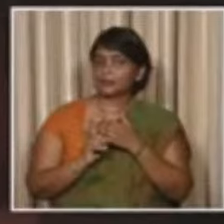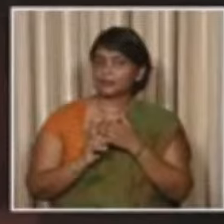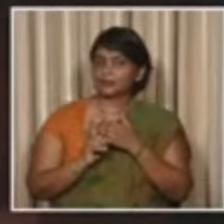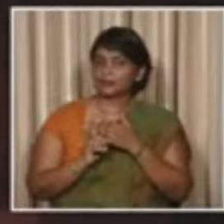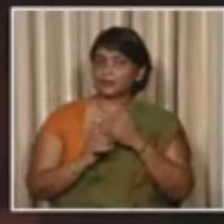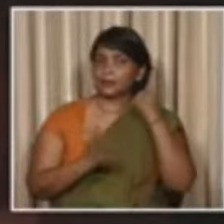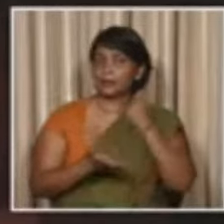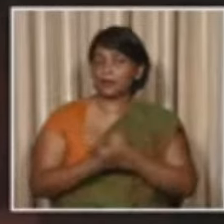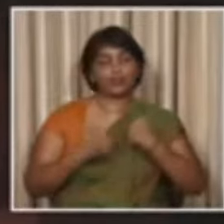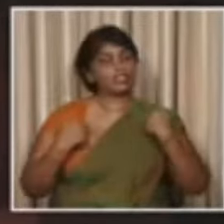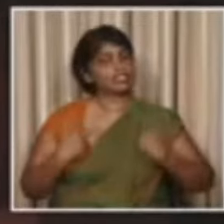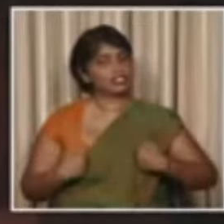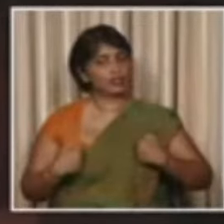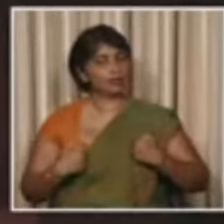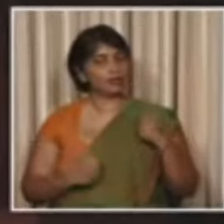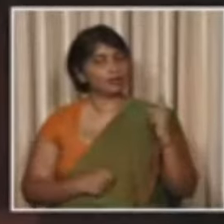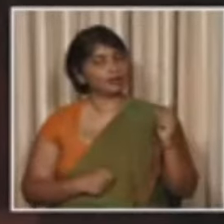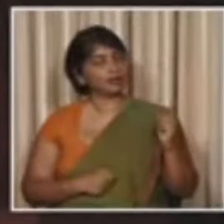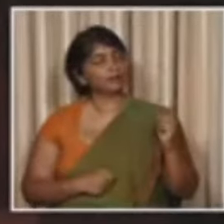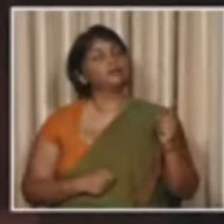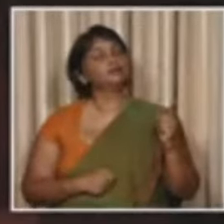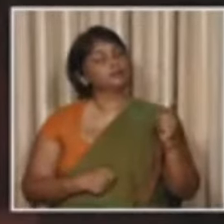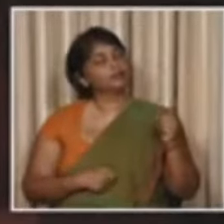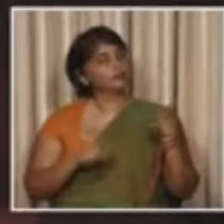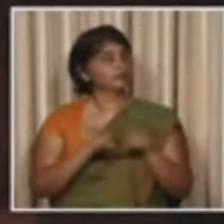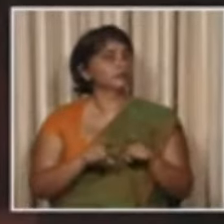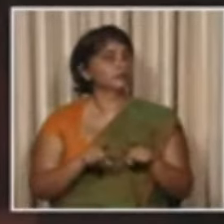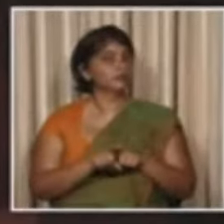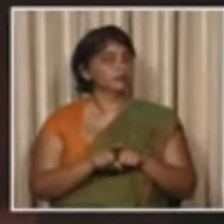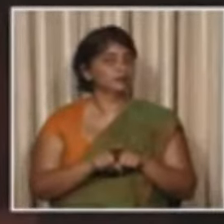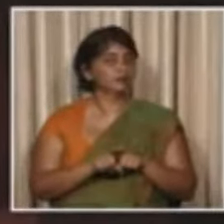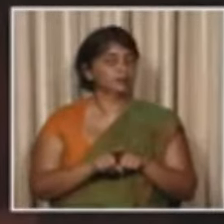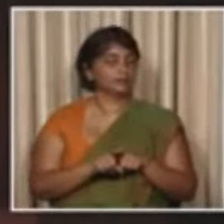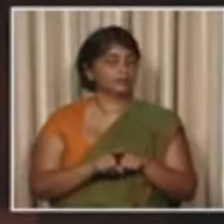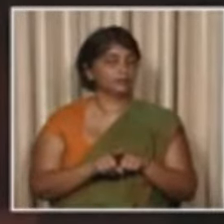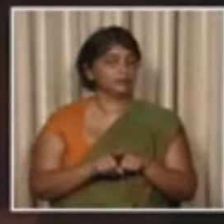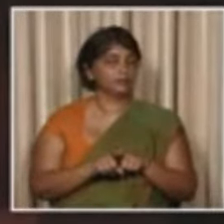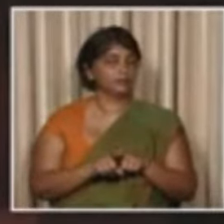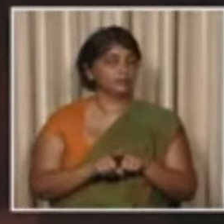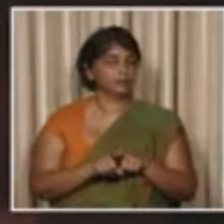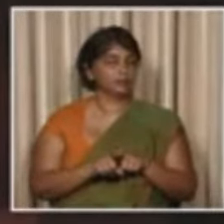මහ බැංකු අධිපතිතුමාටත් ඒ වගේම